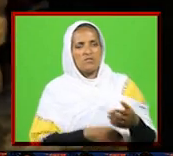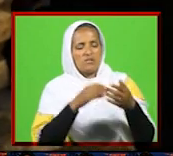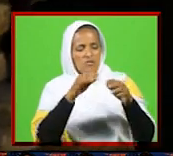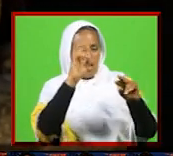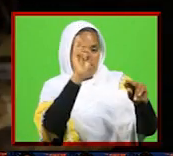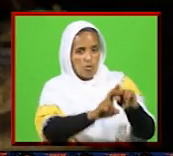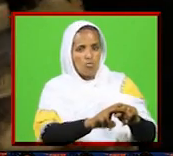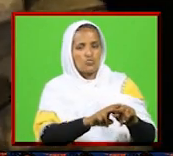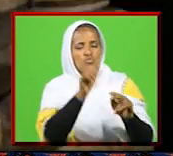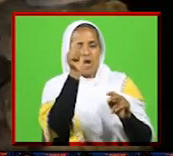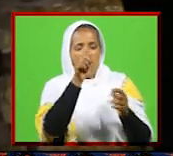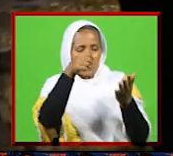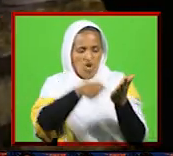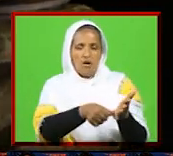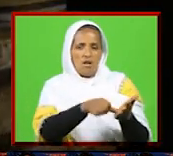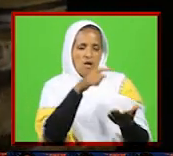የጥበብ አሻራ ነው።